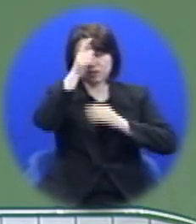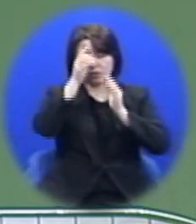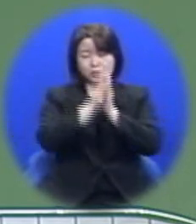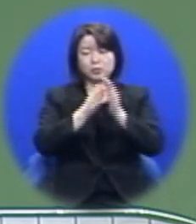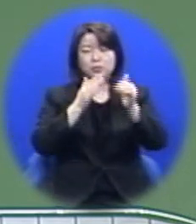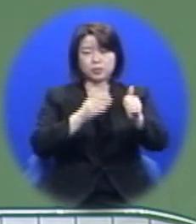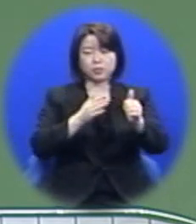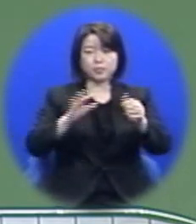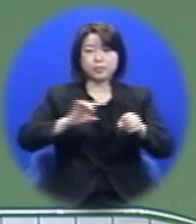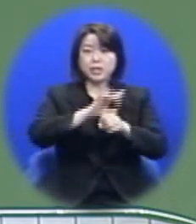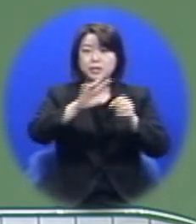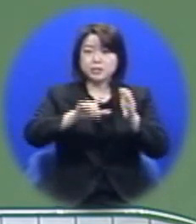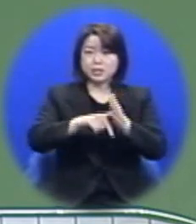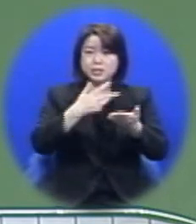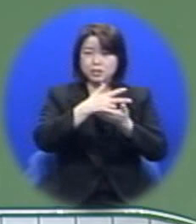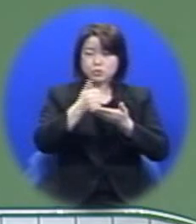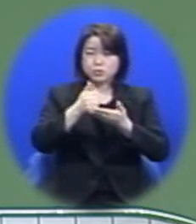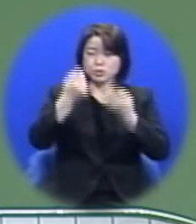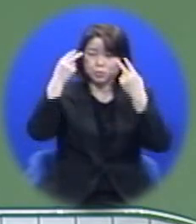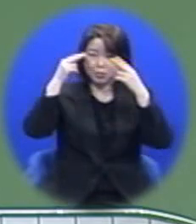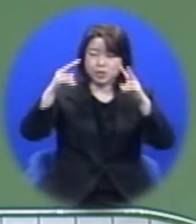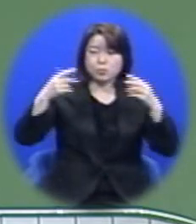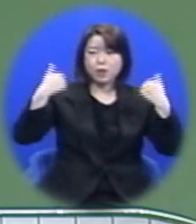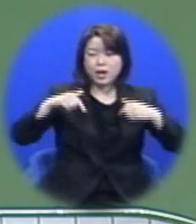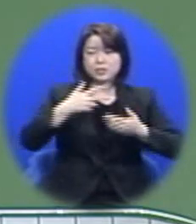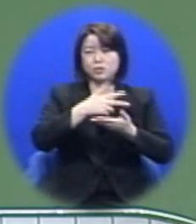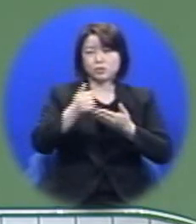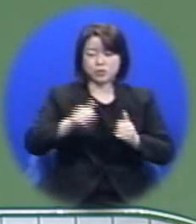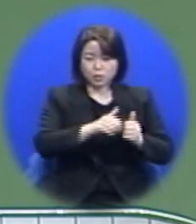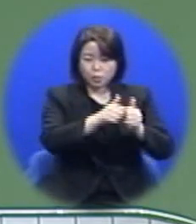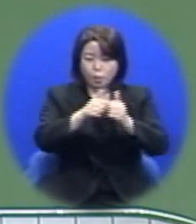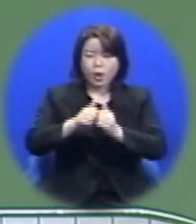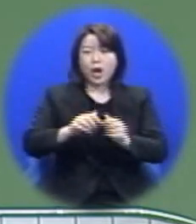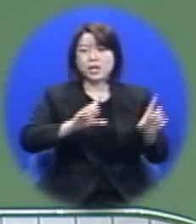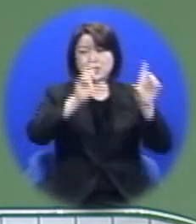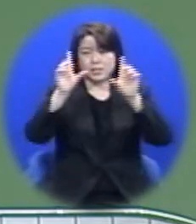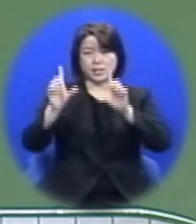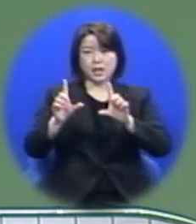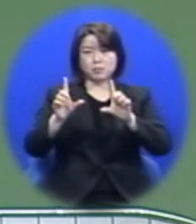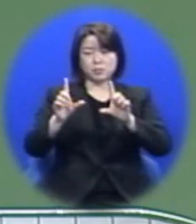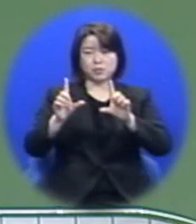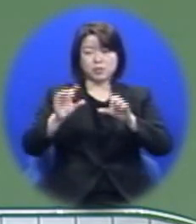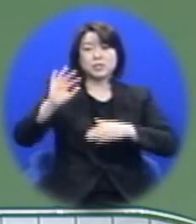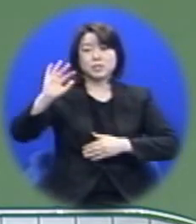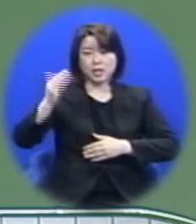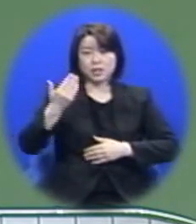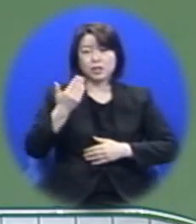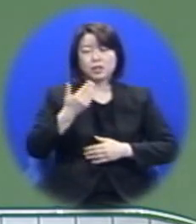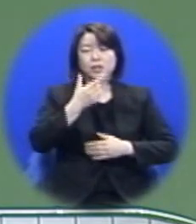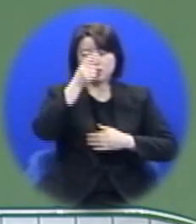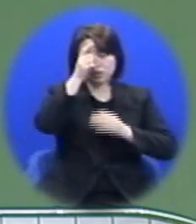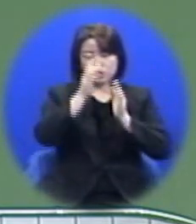바랍니다. 24시간 주님을 바라보고 늘 주님과 동행하는 삶을 좀 살게 되기를